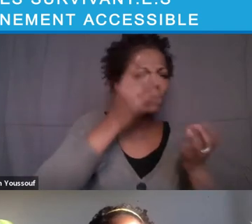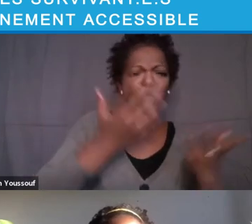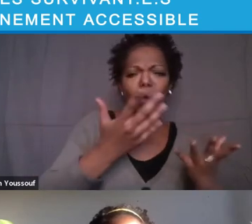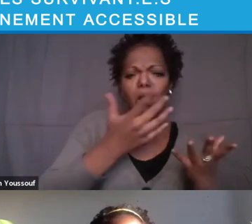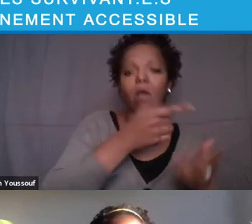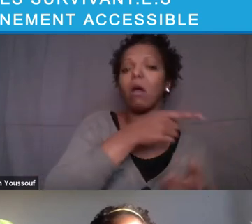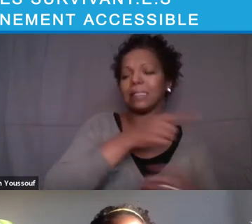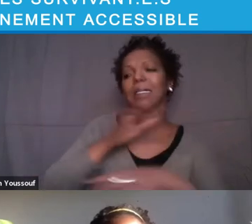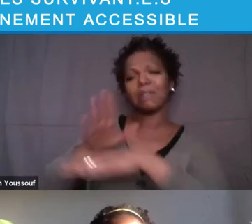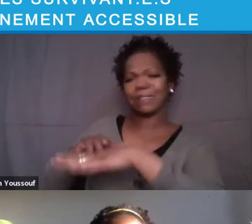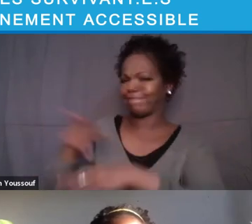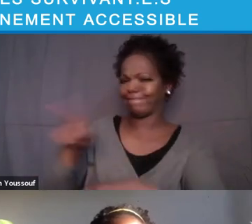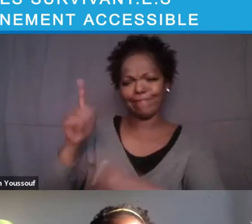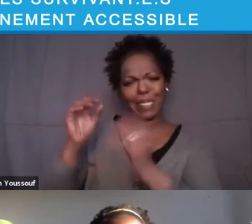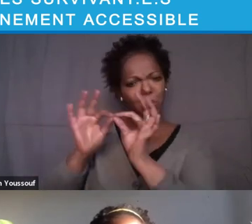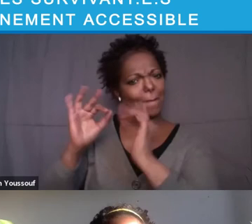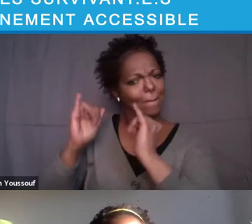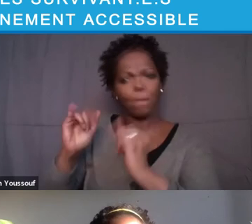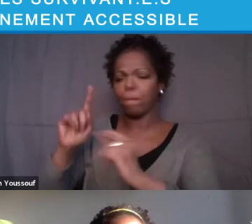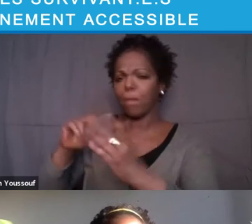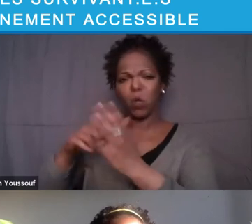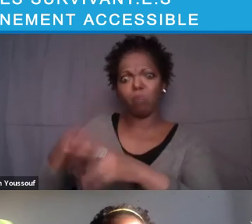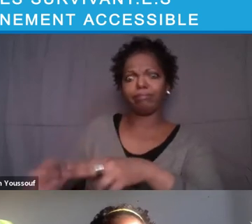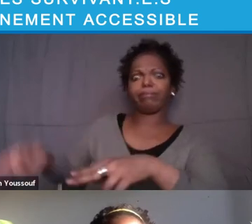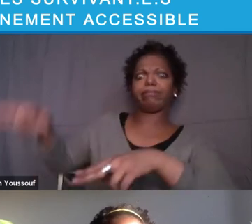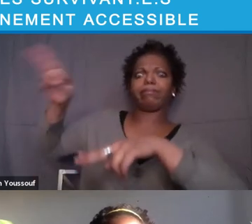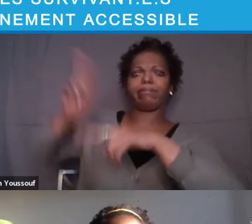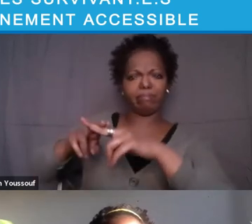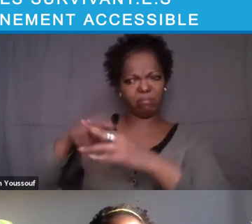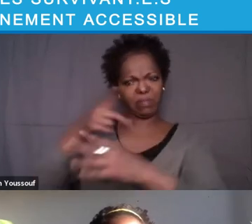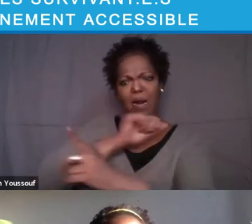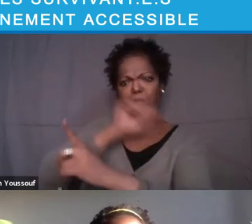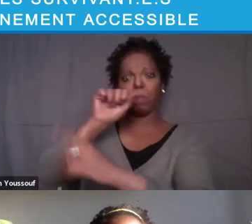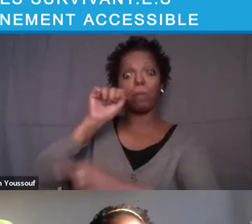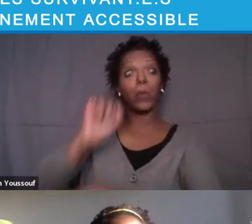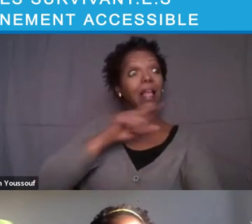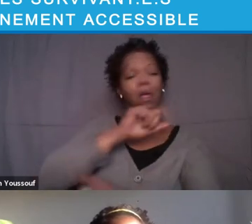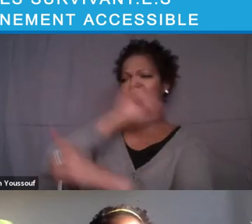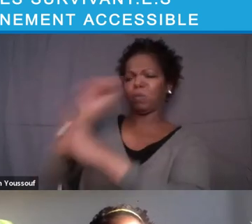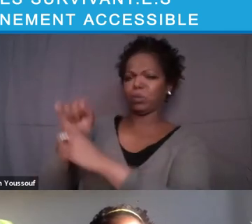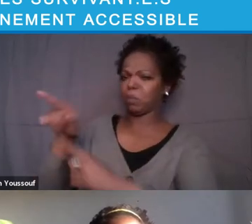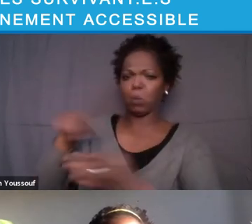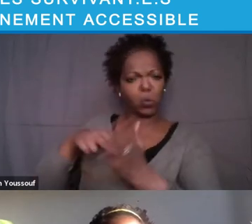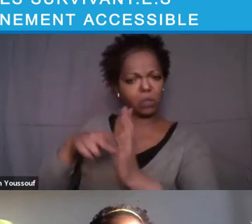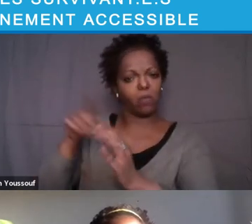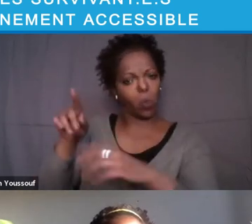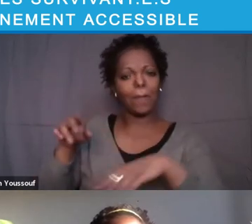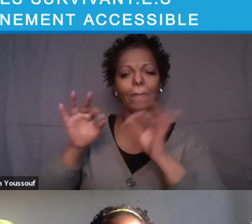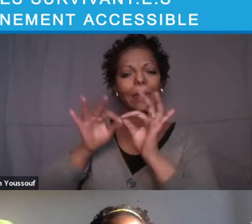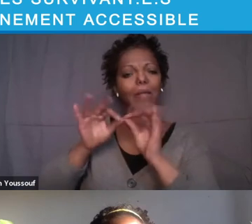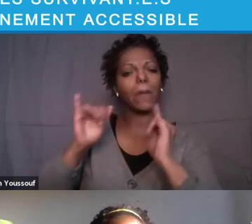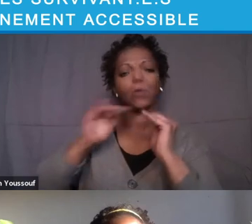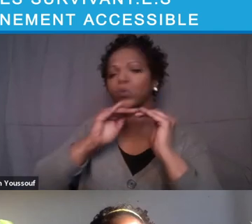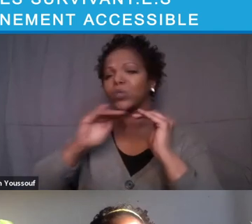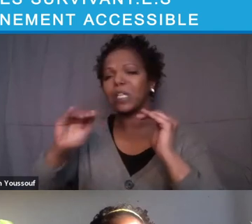Souvent, bon, ces femmes-là ne sont pas certaines, donc ils vont s'informer auprès de la Maison des femmes sourdes. Et nous, on va les référer,